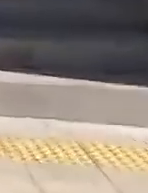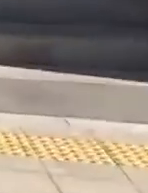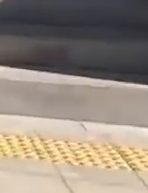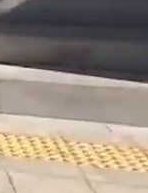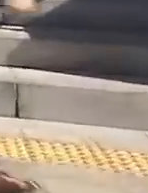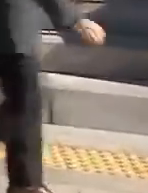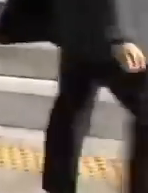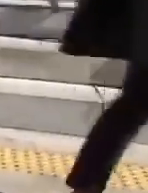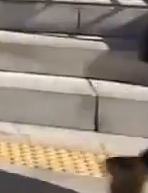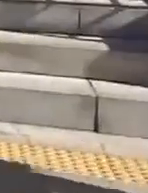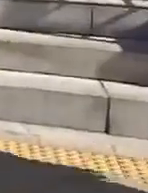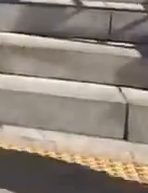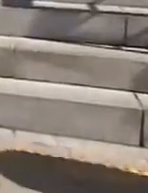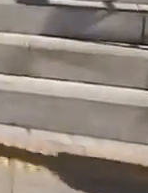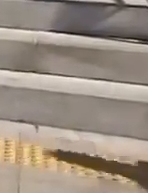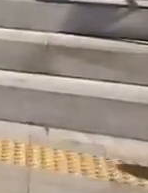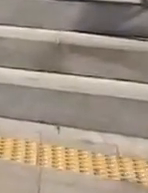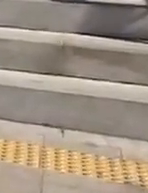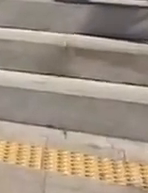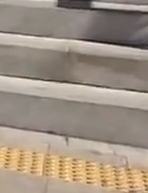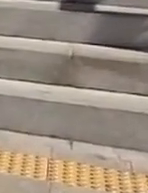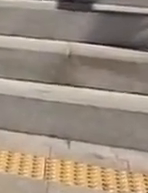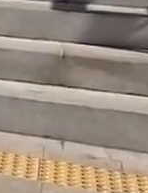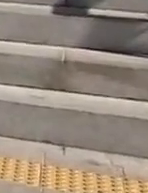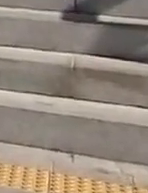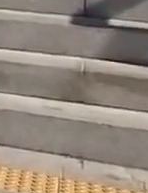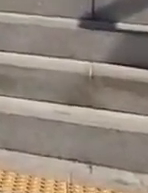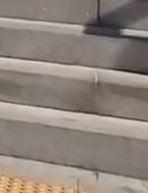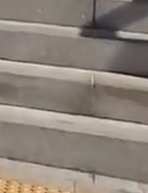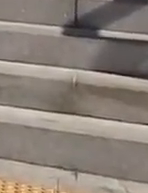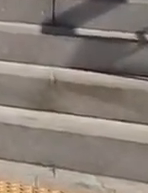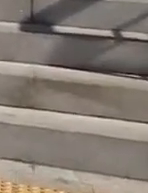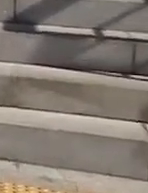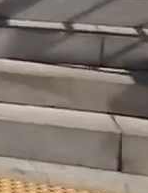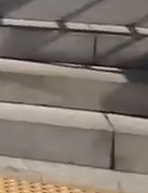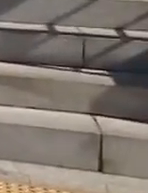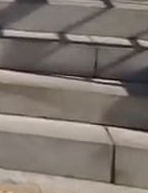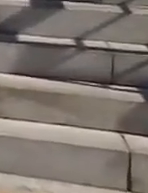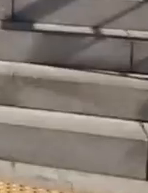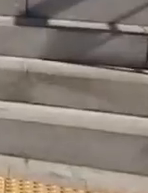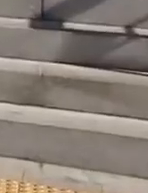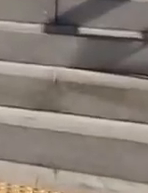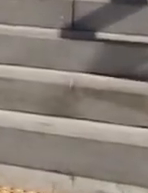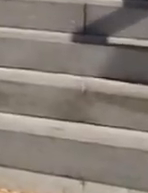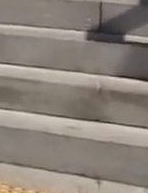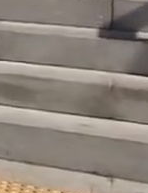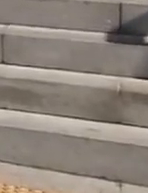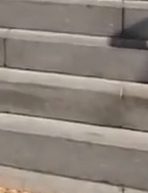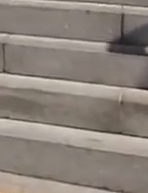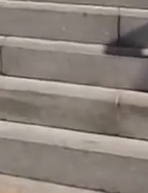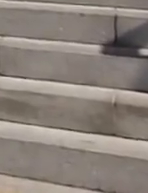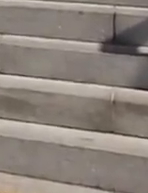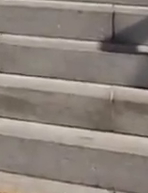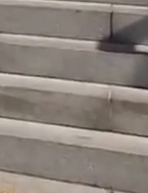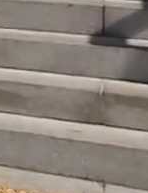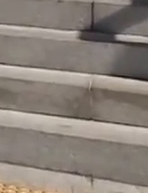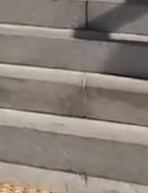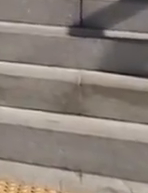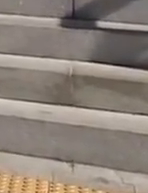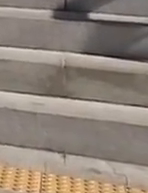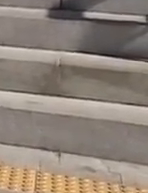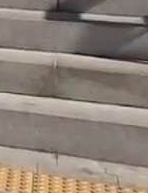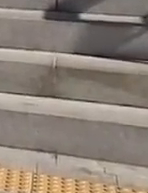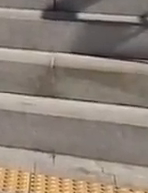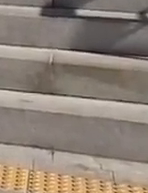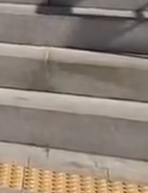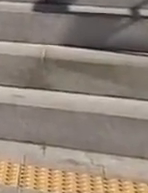김준의 돌직구쇼에 오신 여러분 반갑습니다. 김준입니다. 저는 오늘도 이곳 광화문 청계 광장에 나와 있습니다. 오늘은 굉장히 따사로운 봄 햇살이